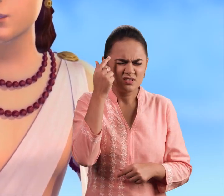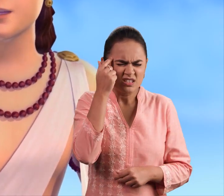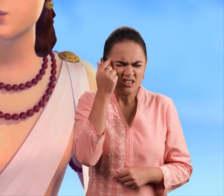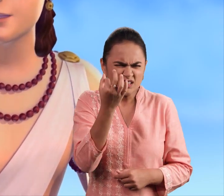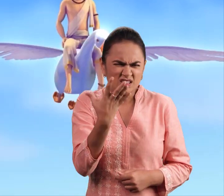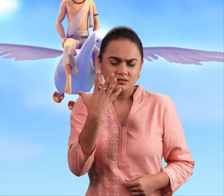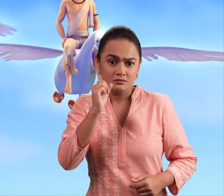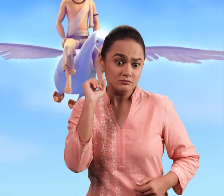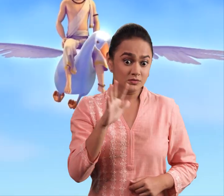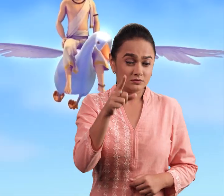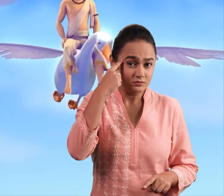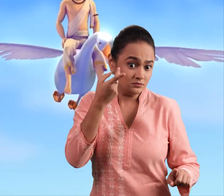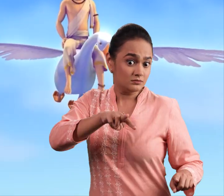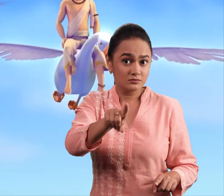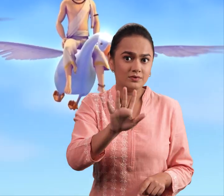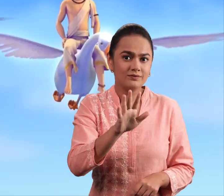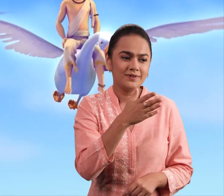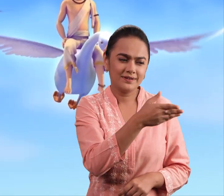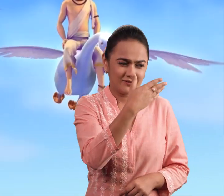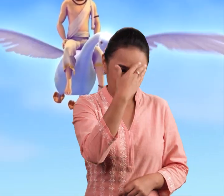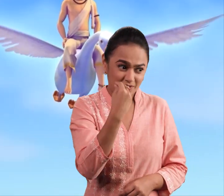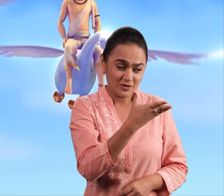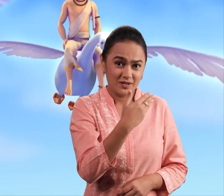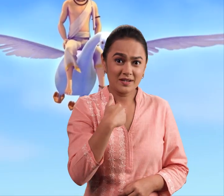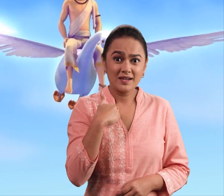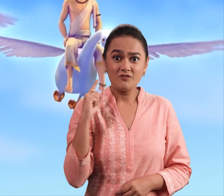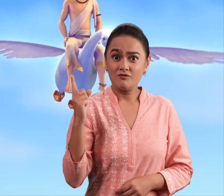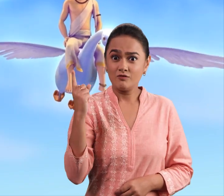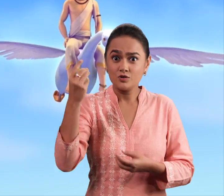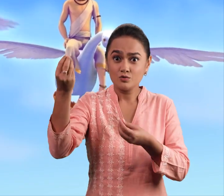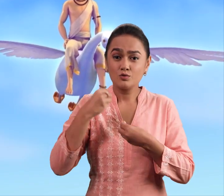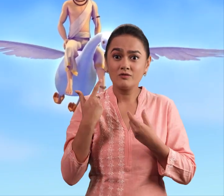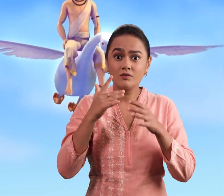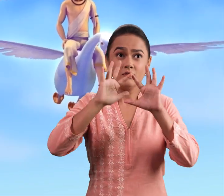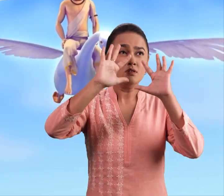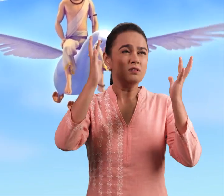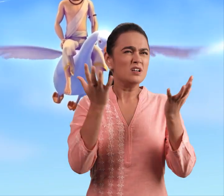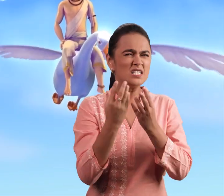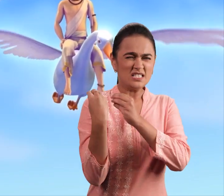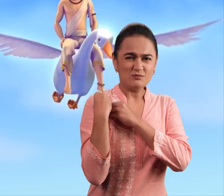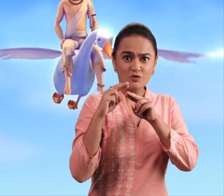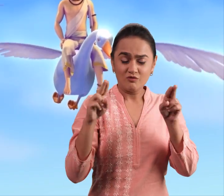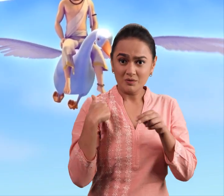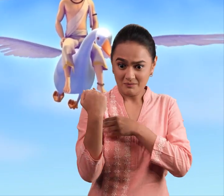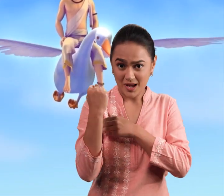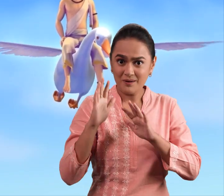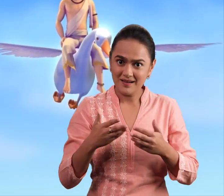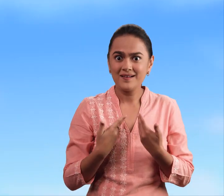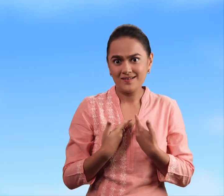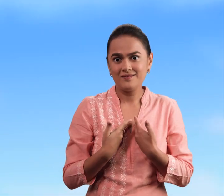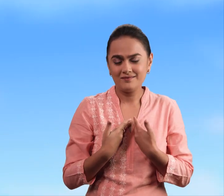चतुर मायावी से है। भानु, तुम भूल रहे हो कि प्रभु से मुझे ब्रह्मांड का सबसे बड़ा उत्तरदायित्व मिला हुआ